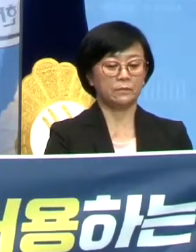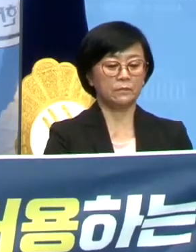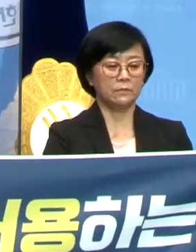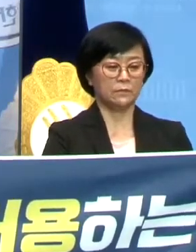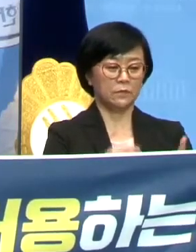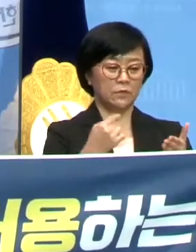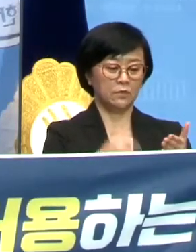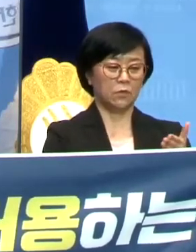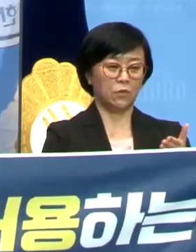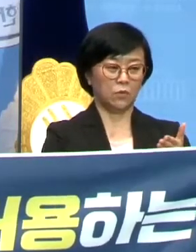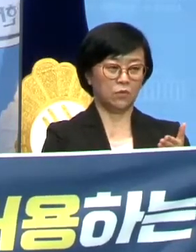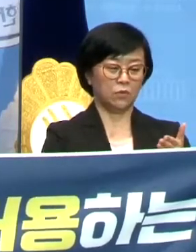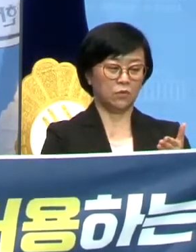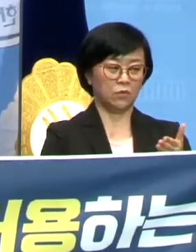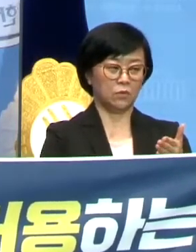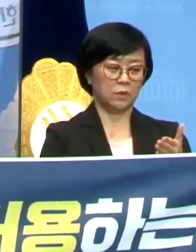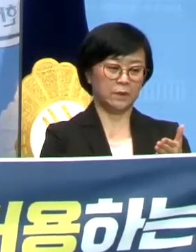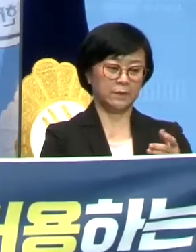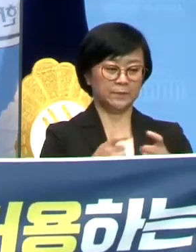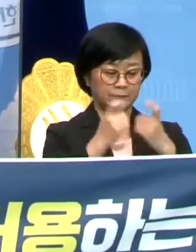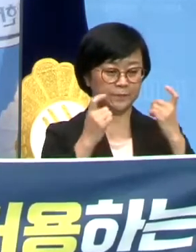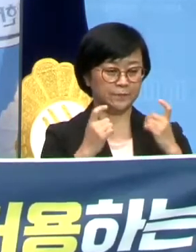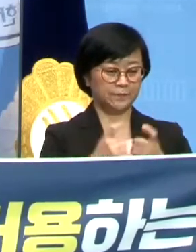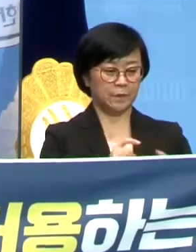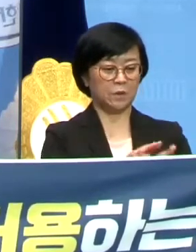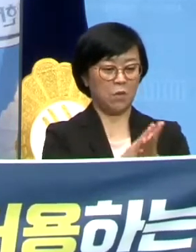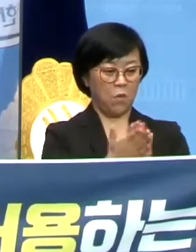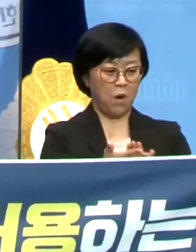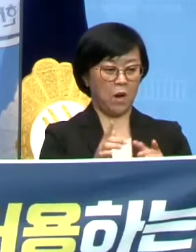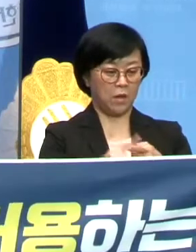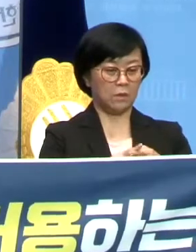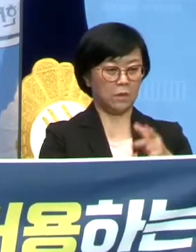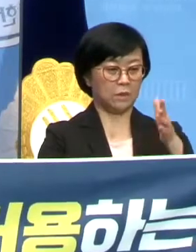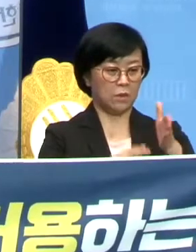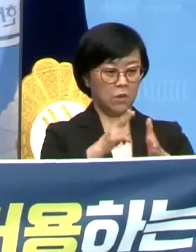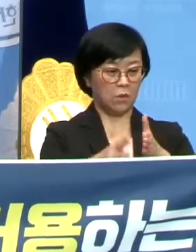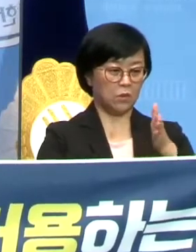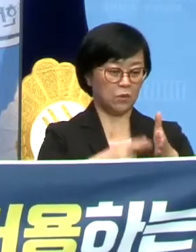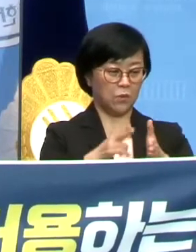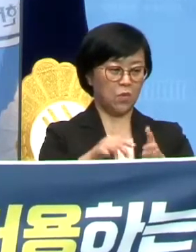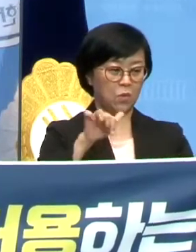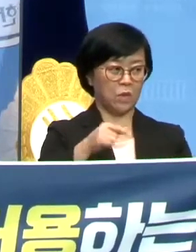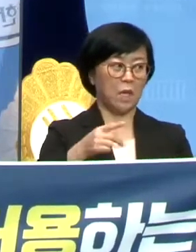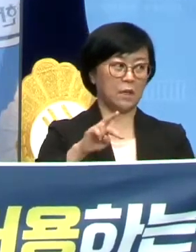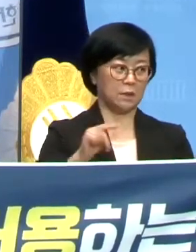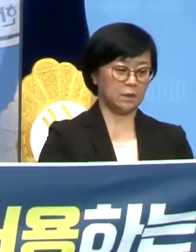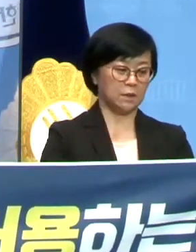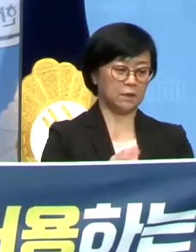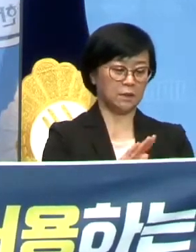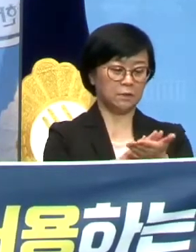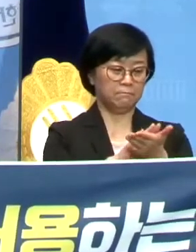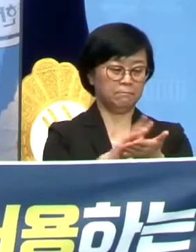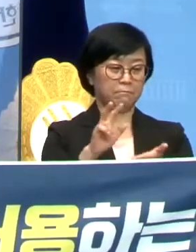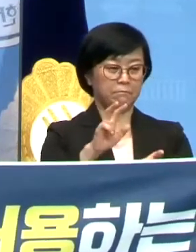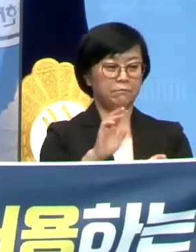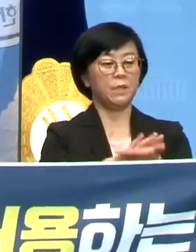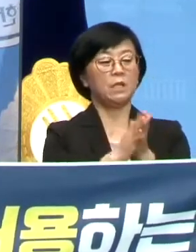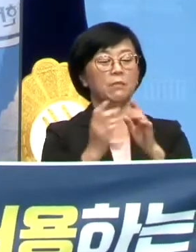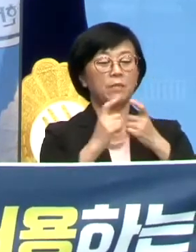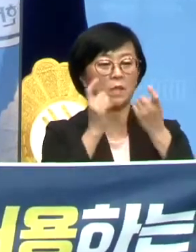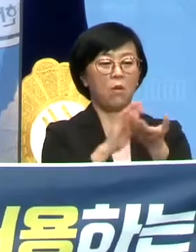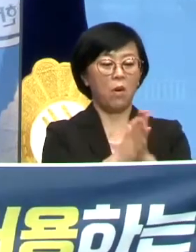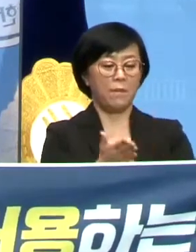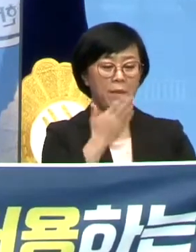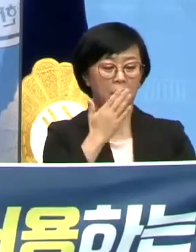민영화 나 철도 가스 전력 민영화는 해도 된다는 뜻인지 묻고 싶습니다 보건의료를 빼서